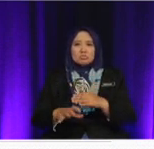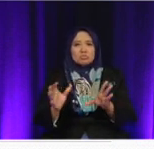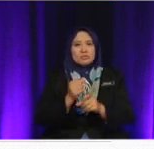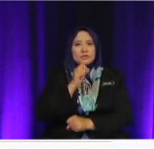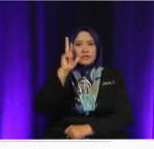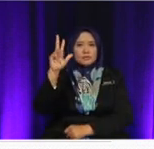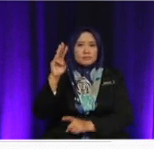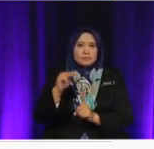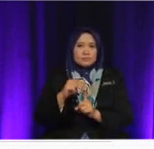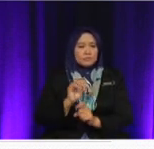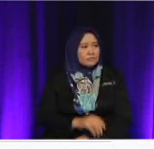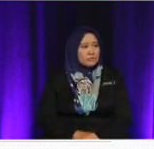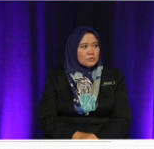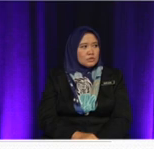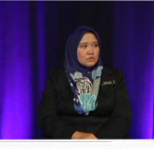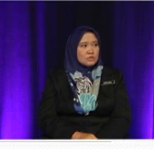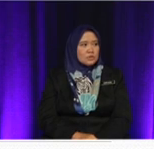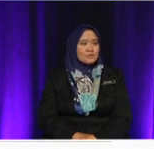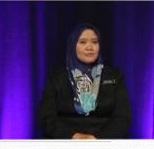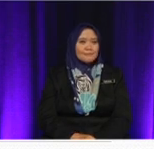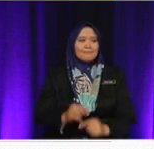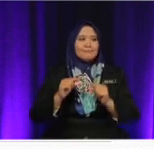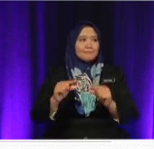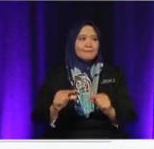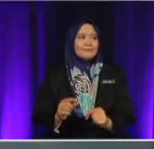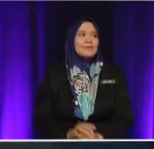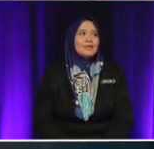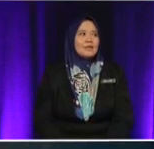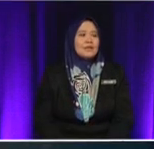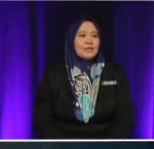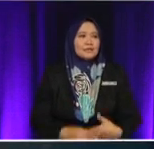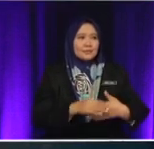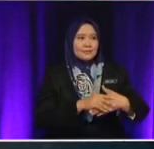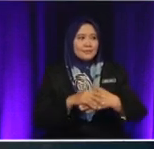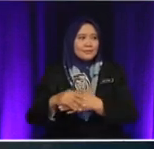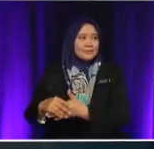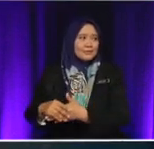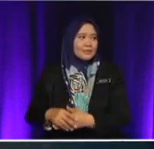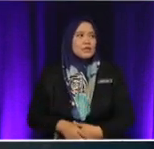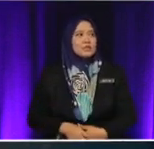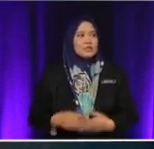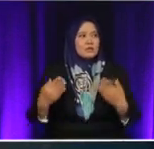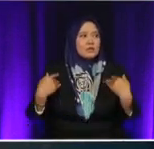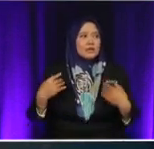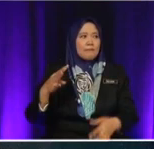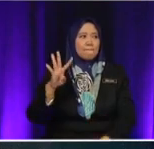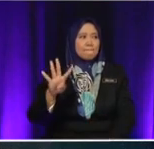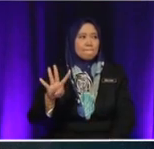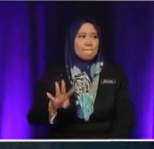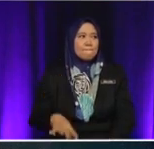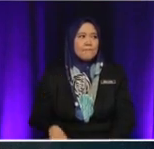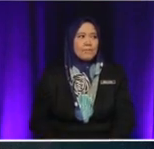Dan gaya kepimpinan tadi, siapa jawab tadi? Saya. Irfan. Okey, tahniah Irfan. Okey, ada 4. Jadi